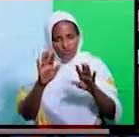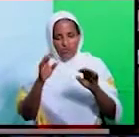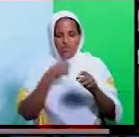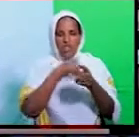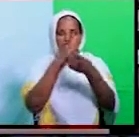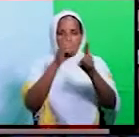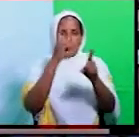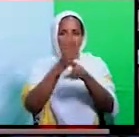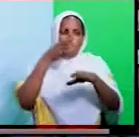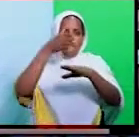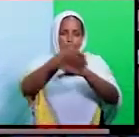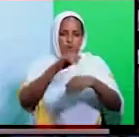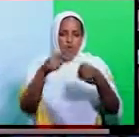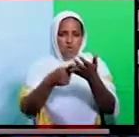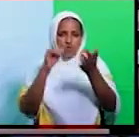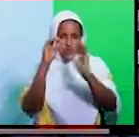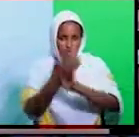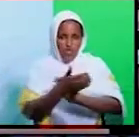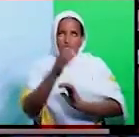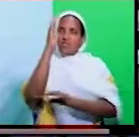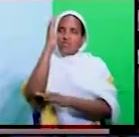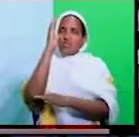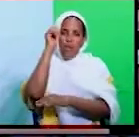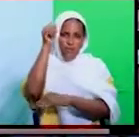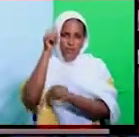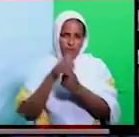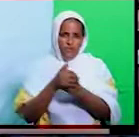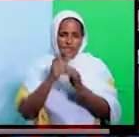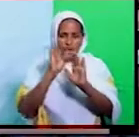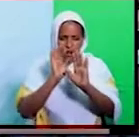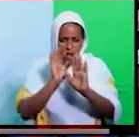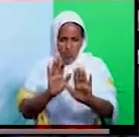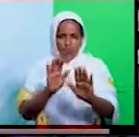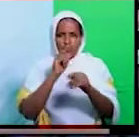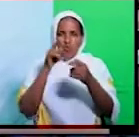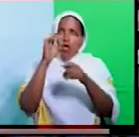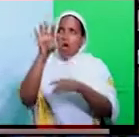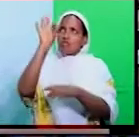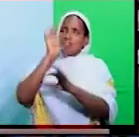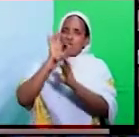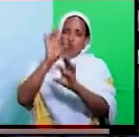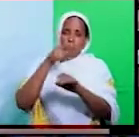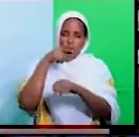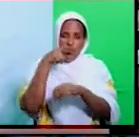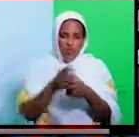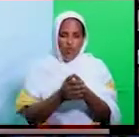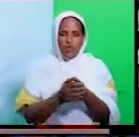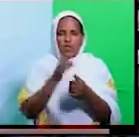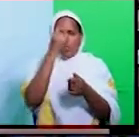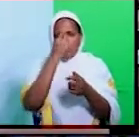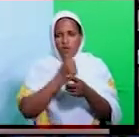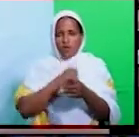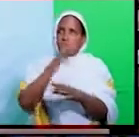ሲጸልዩ ያገኛቸዋል እና ምን ብላችሁ ነው የምትጸልዩት ሲላቸው እግዚአብሔር ሆይ እኛ ሶስት ነን አንተም ልዩ ሶስትነት